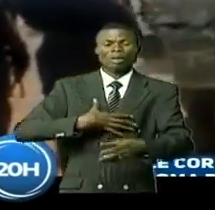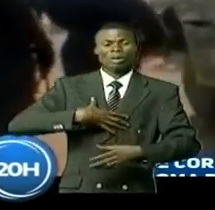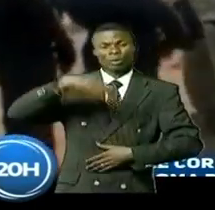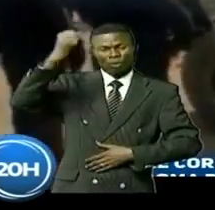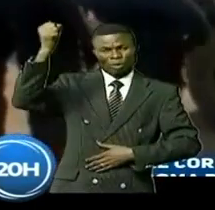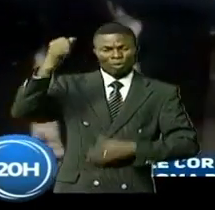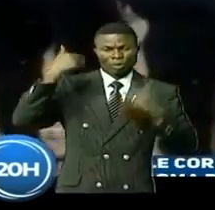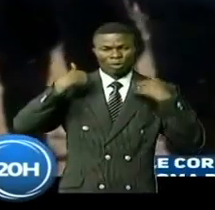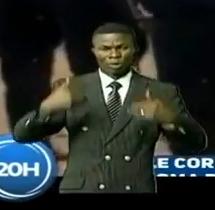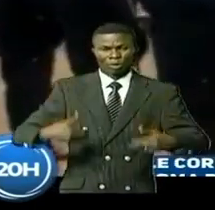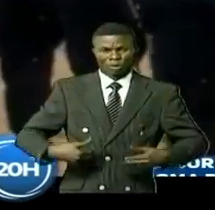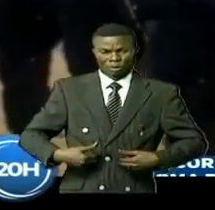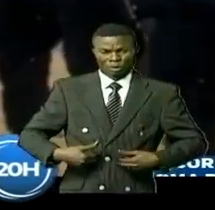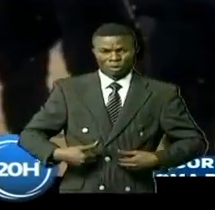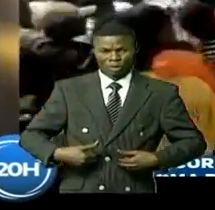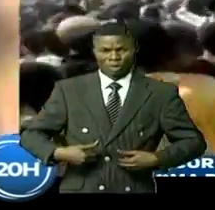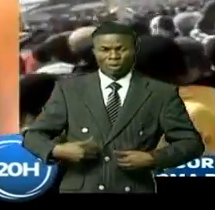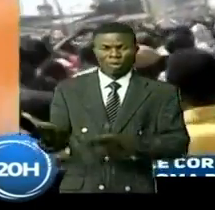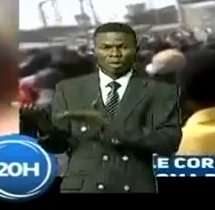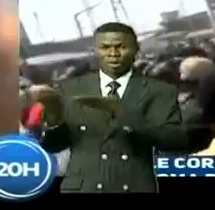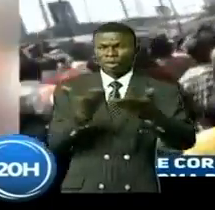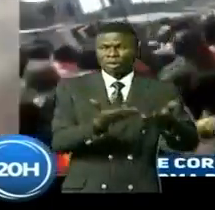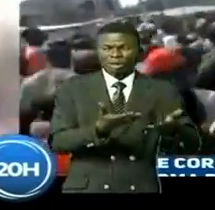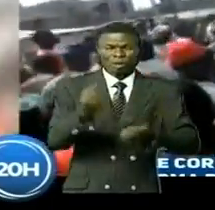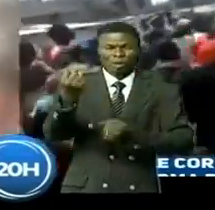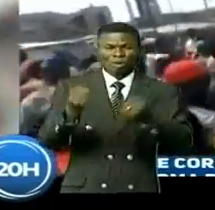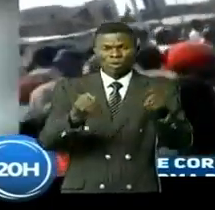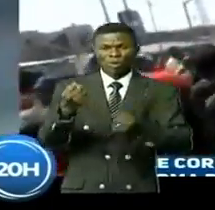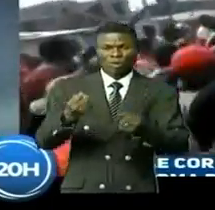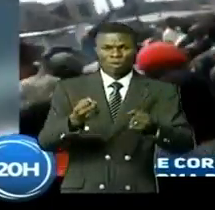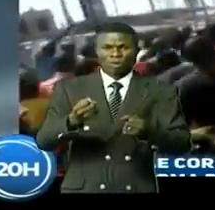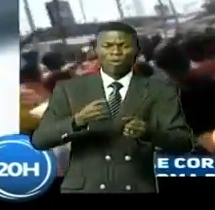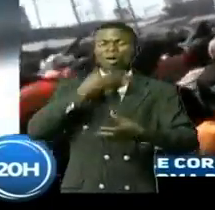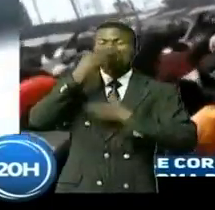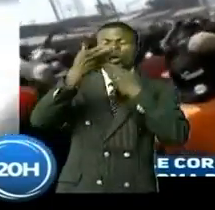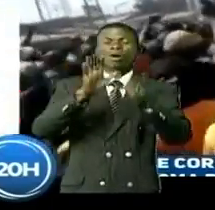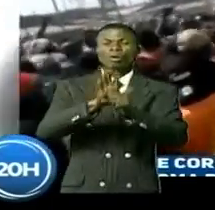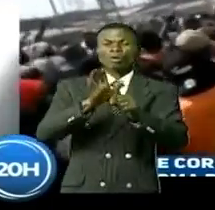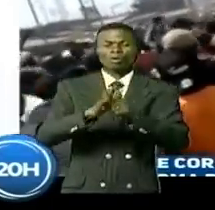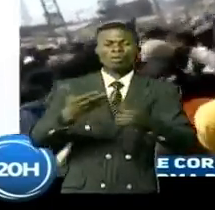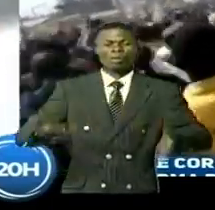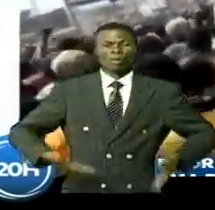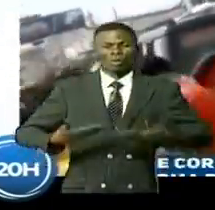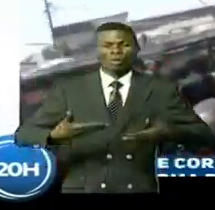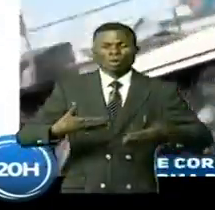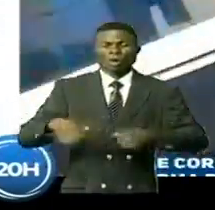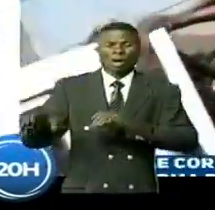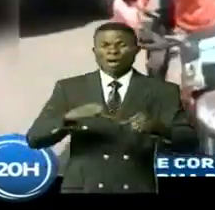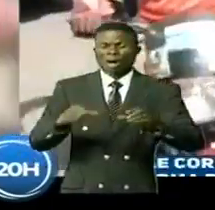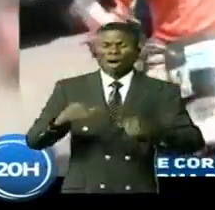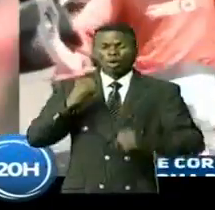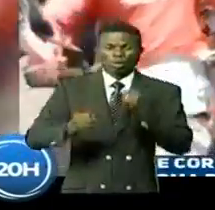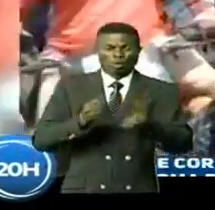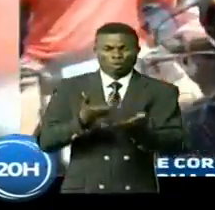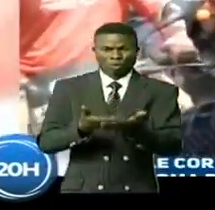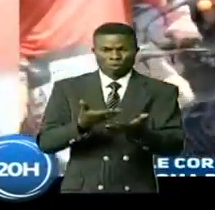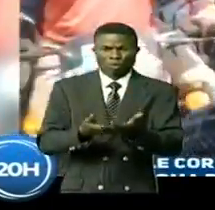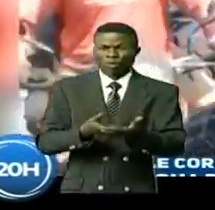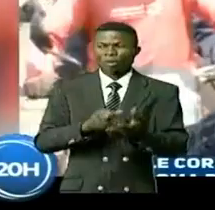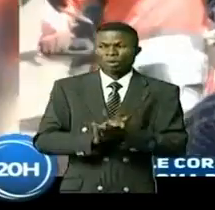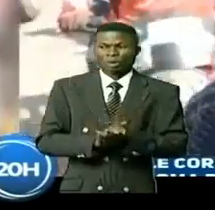Son corps sans vie serait dans l'un des véhicules, des cris dans la foule pour saluer son acte de bravoure.